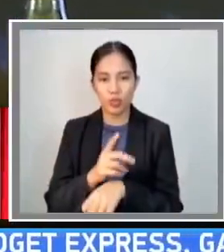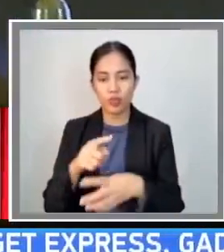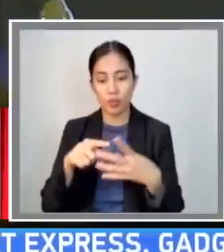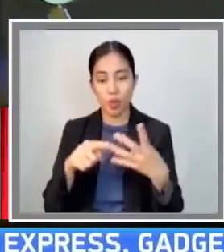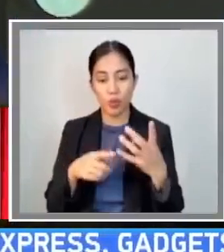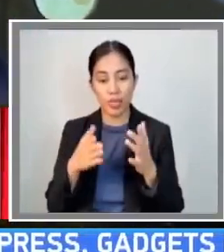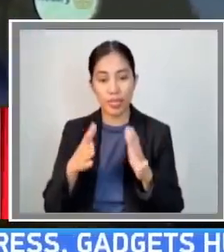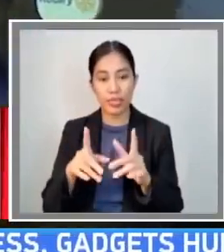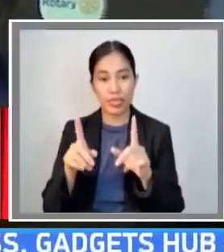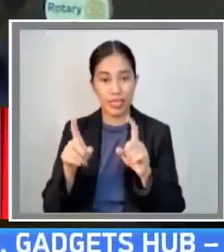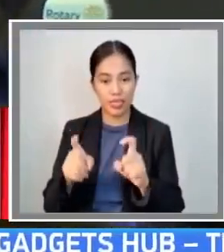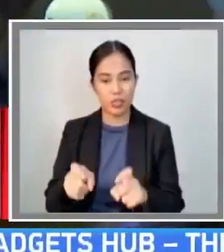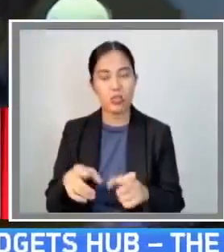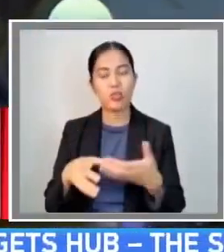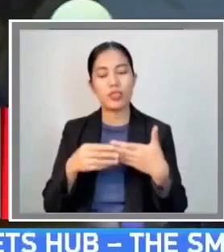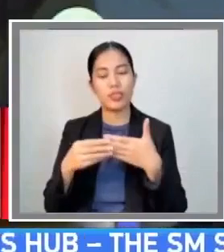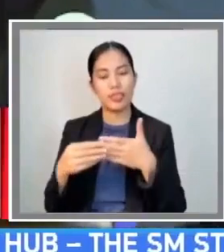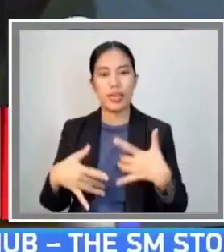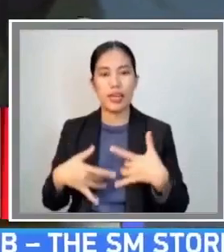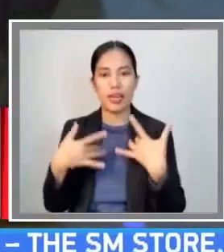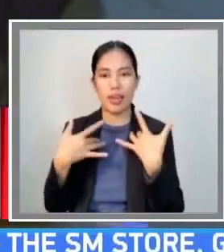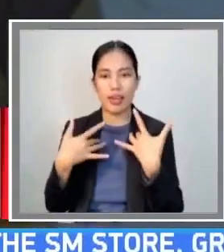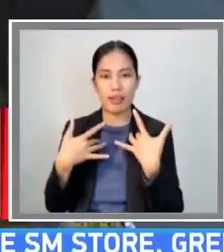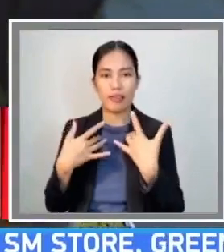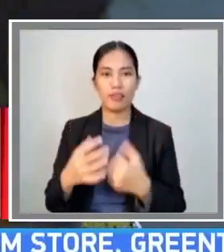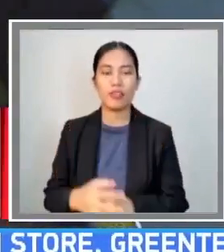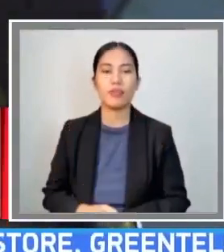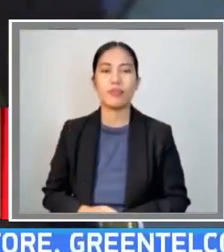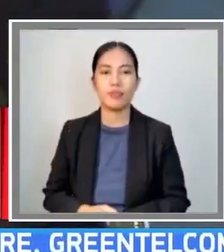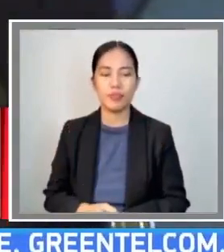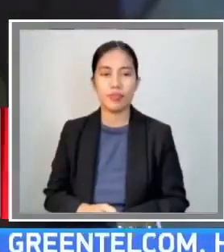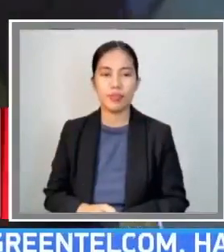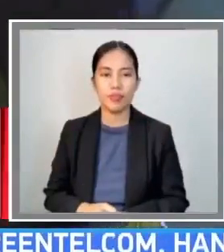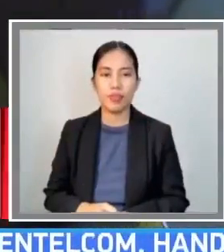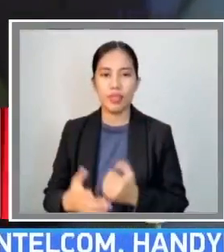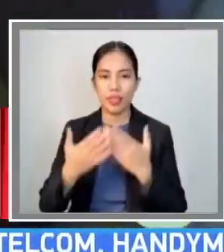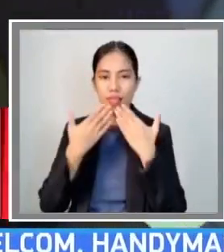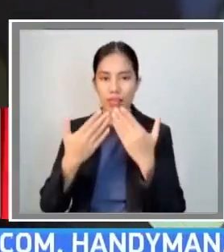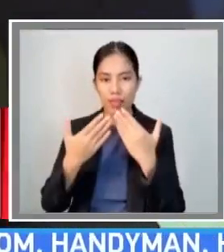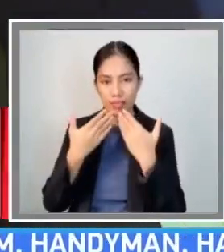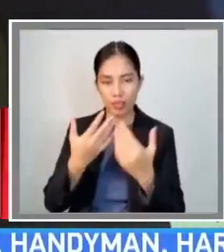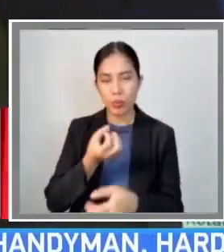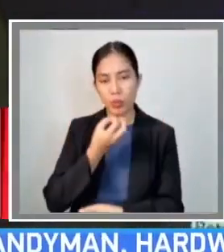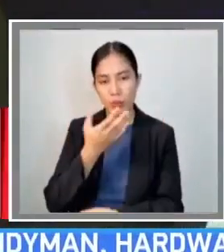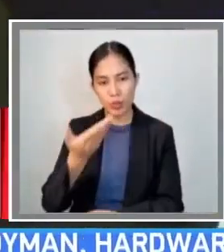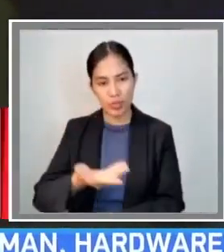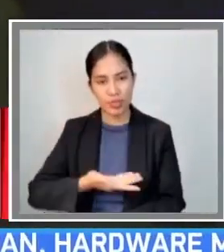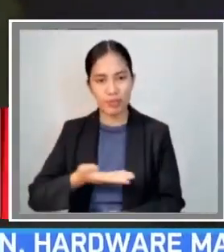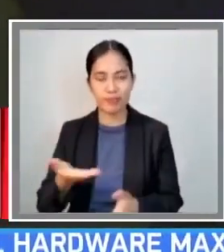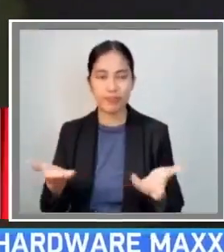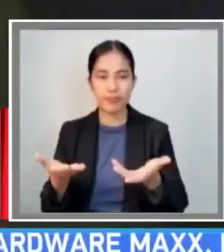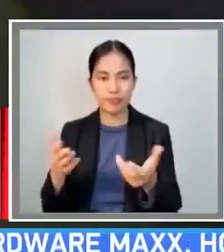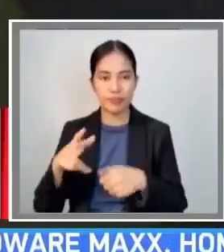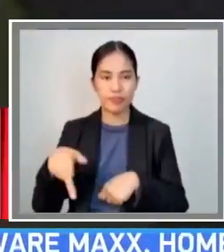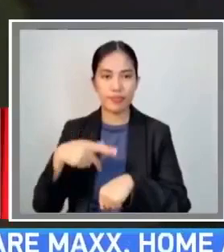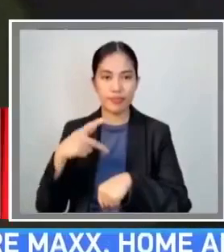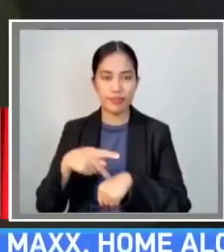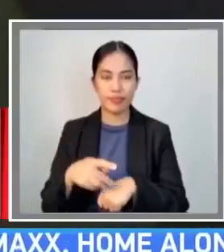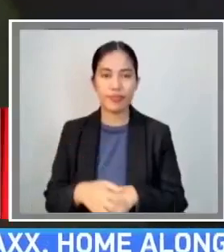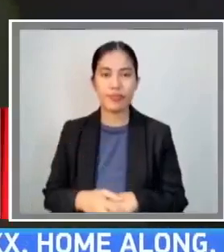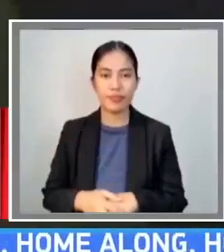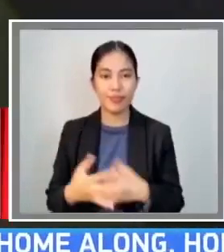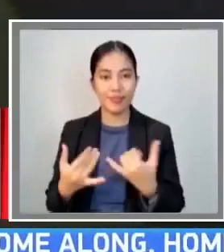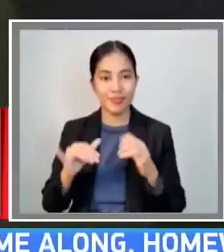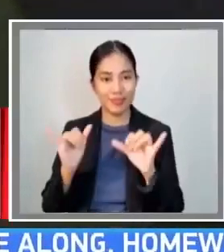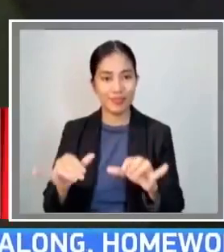pamumuhay. Lubos naman siyang nagpasalamat sa mainit na pagsalubong sa kanya sa Pilipinas. Sa kanyang pananatili sa bansa, binisita rin